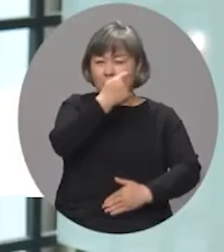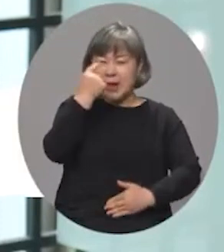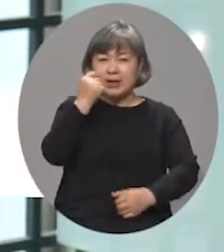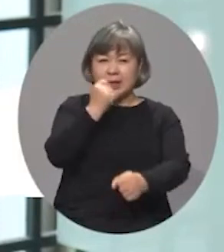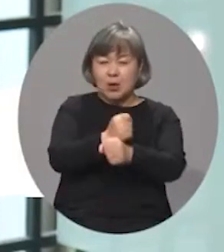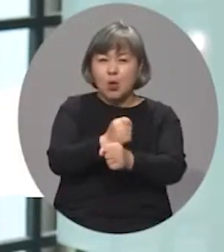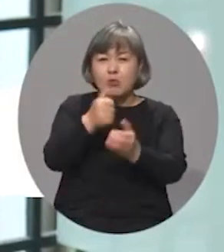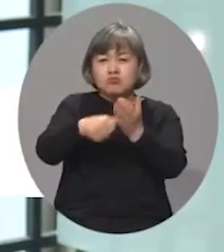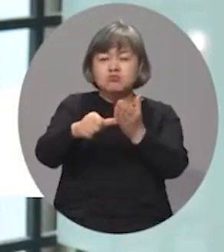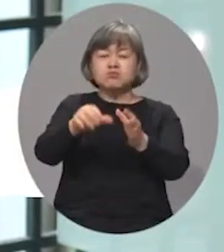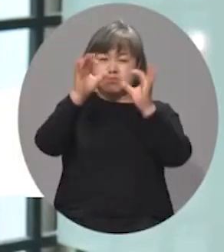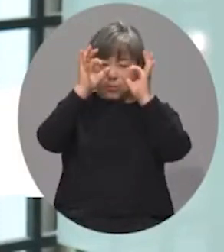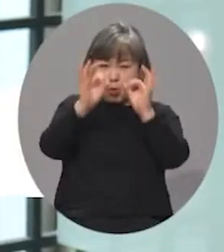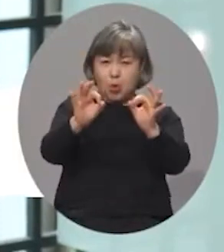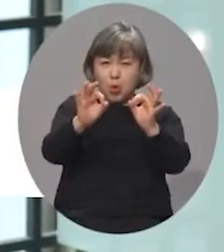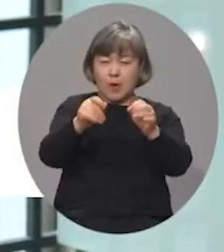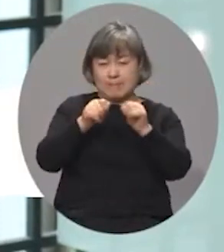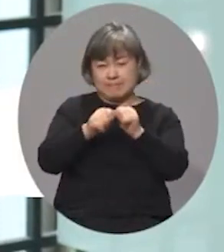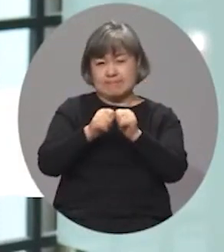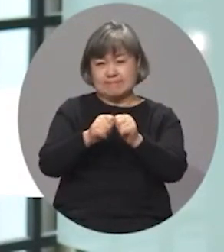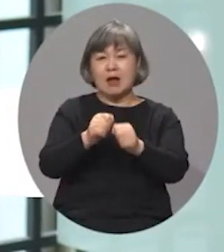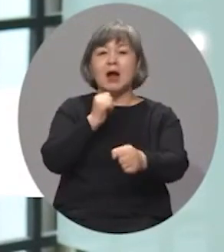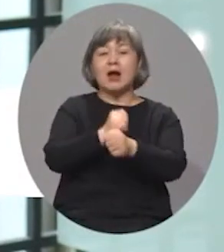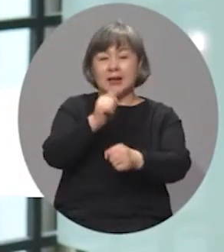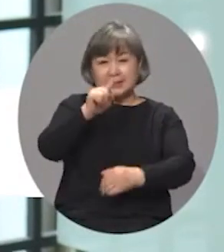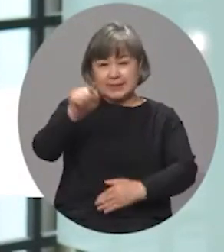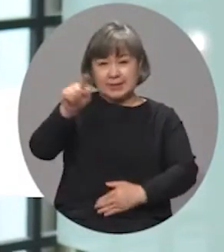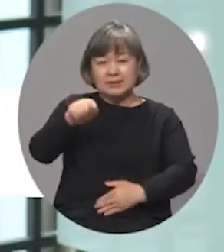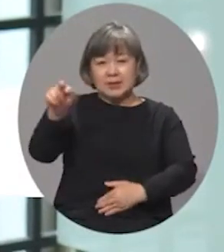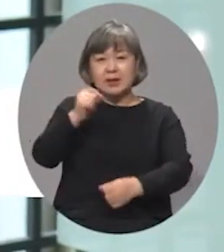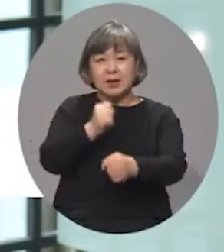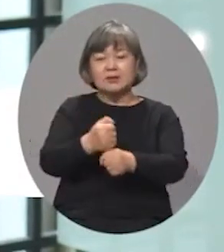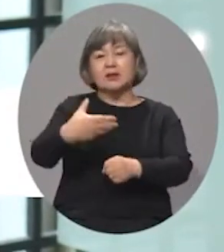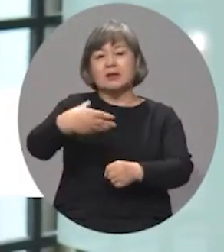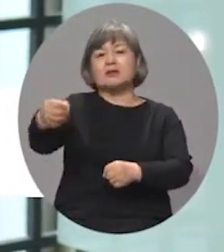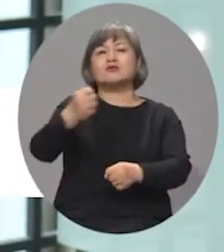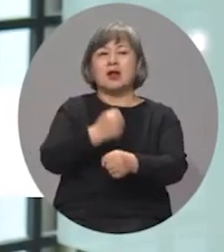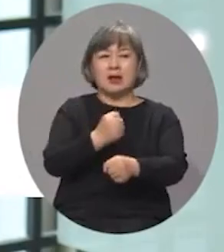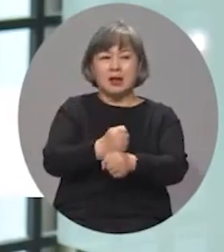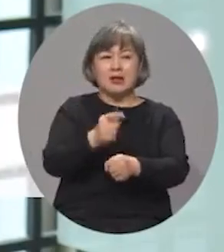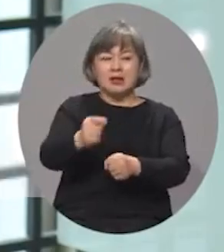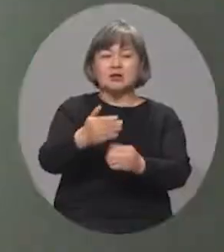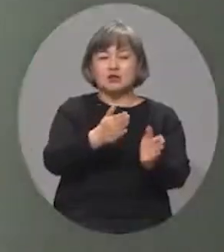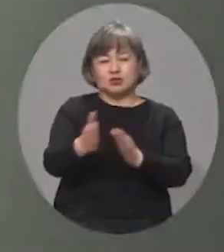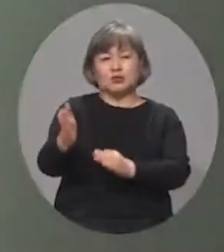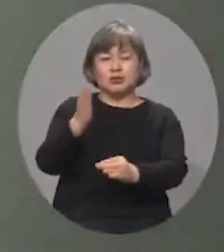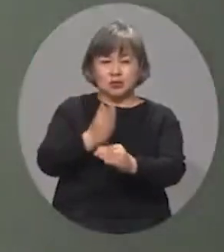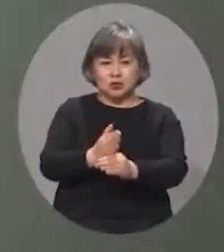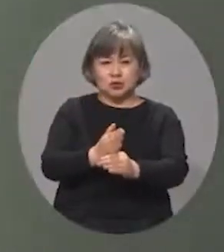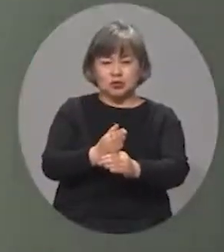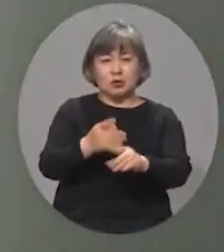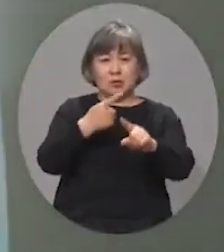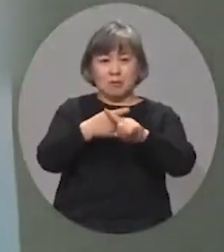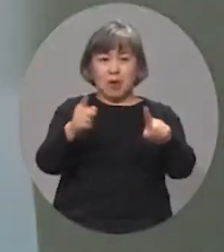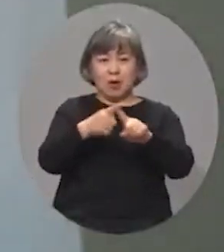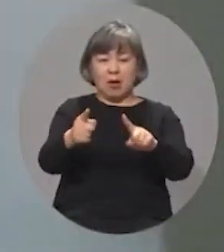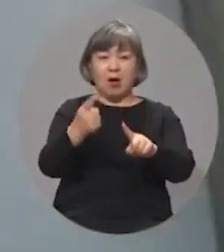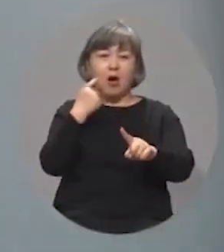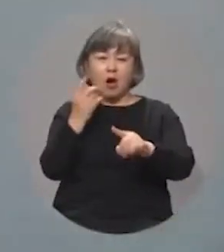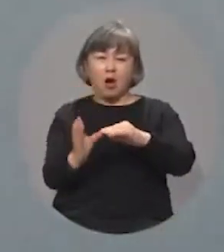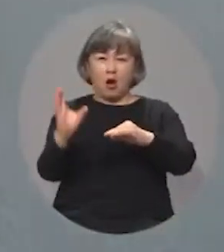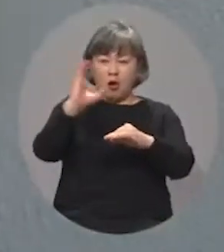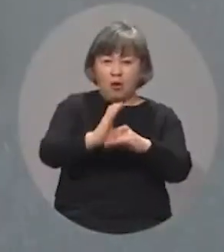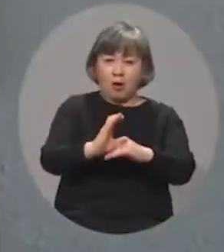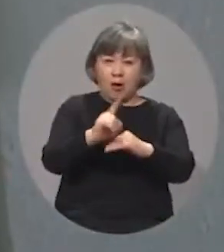물건 확인하고 그 좀 꼼꼼히 체크를 해가지고 그 대출할 수 있도록 그렇게 준비를 하고 있습니다. 평가액을 과다 책정해준